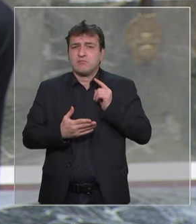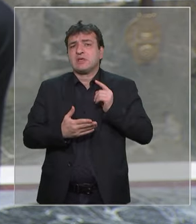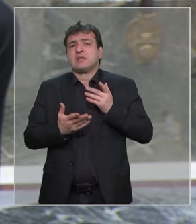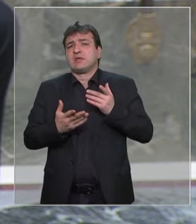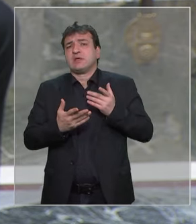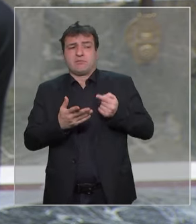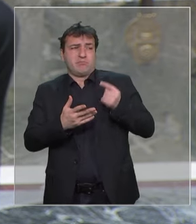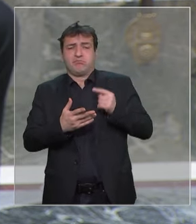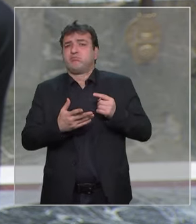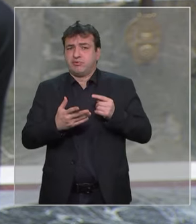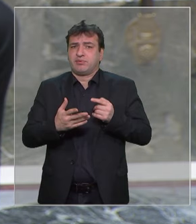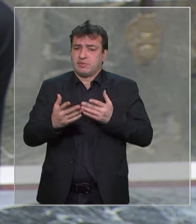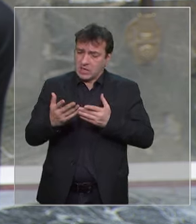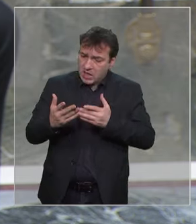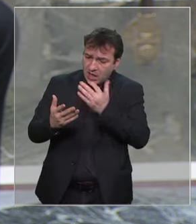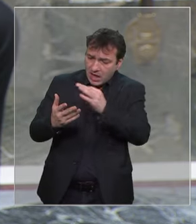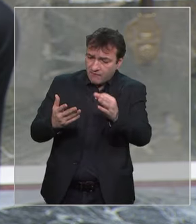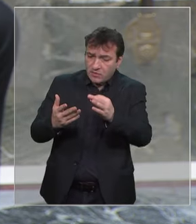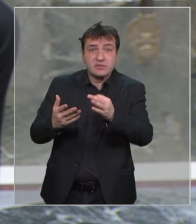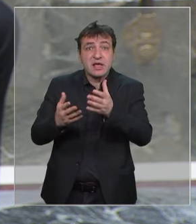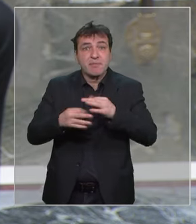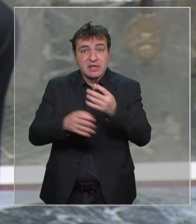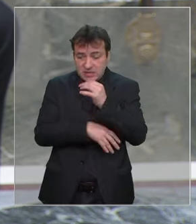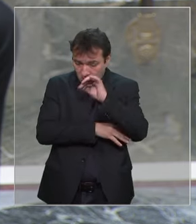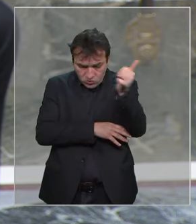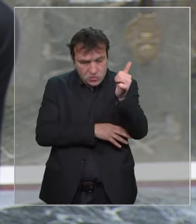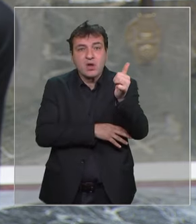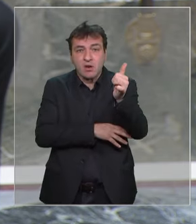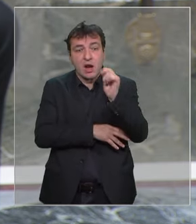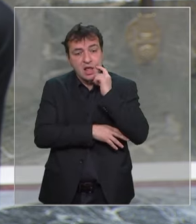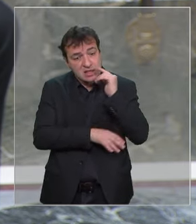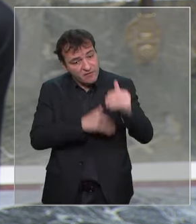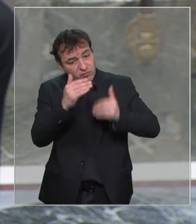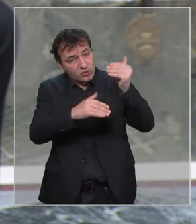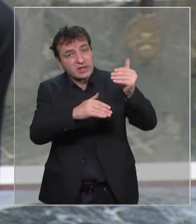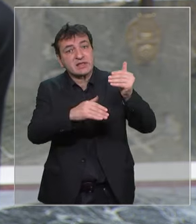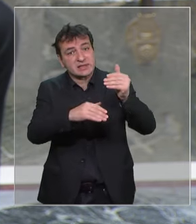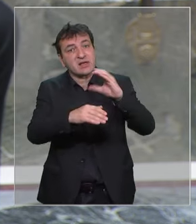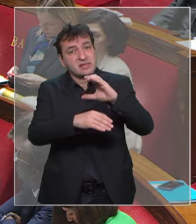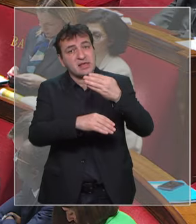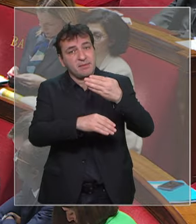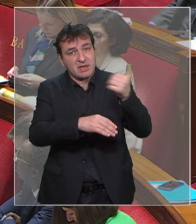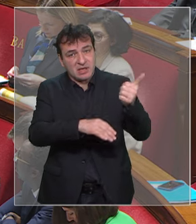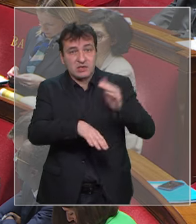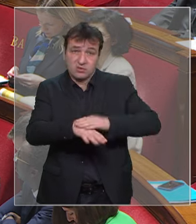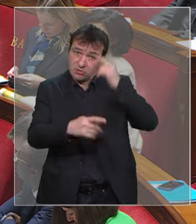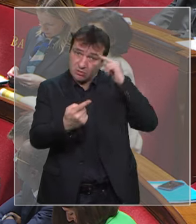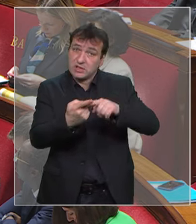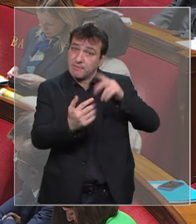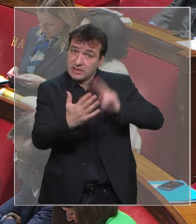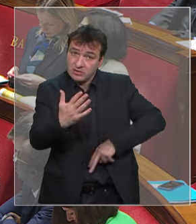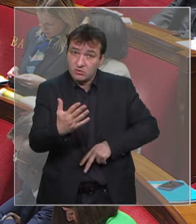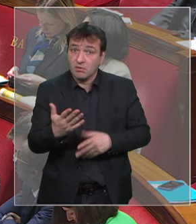est le seul pays dont les élèves progressent en CM1 sur cette question-là, ce qui montre que les choix que nous avons faits depuis 2017 sont les bons. Il faut maintenant